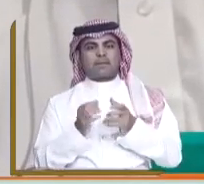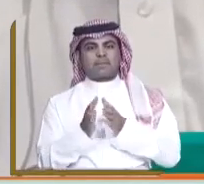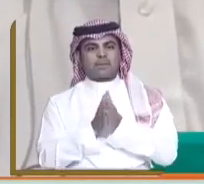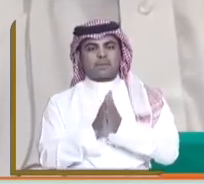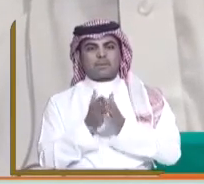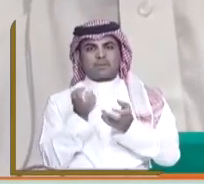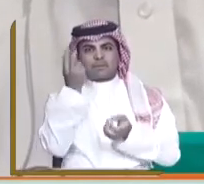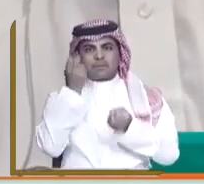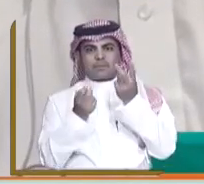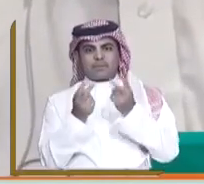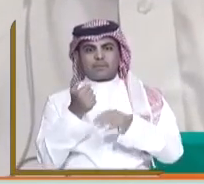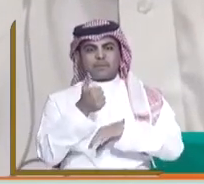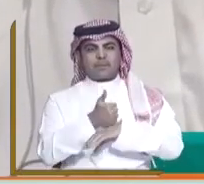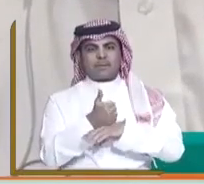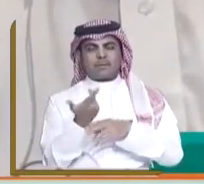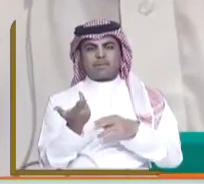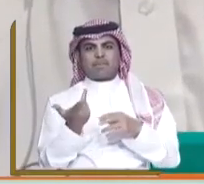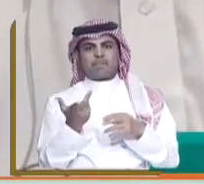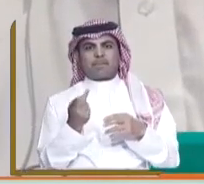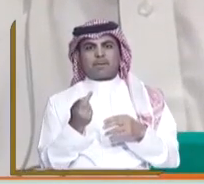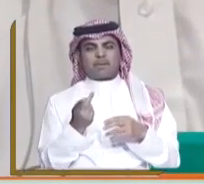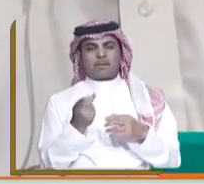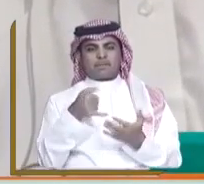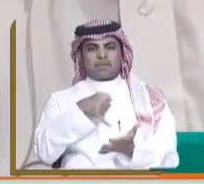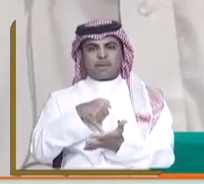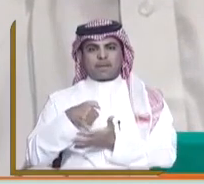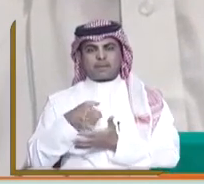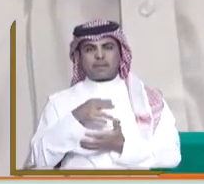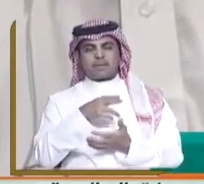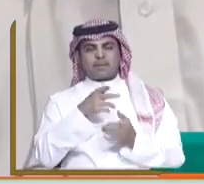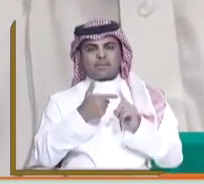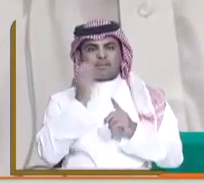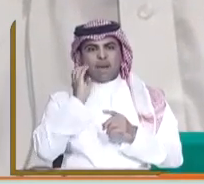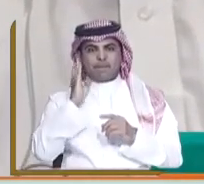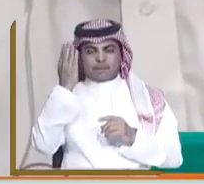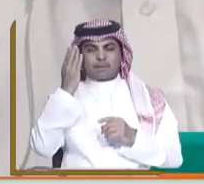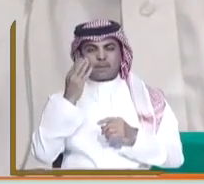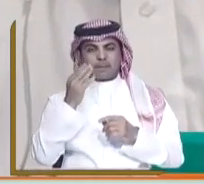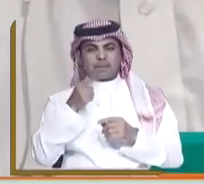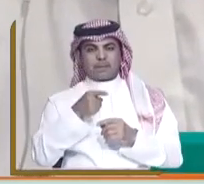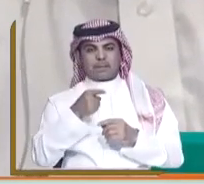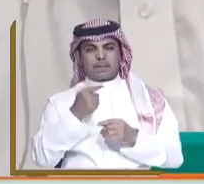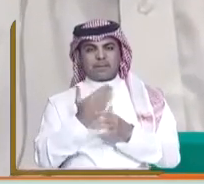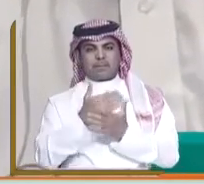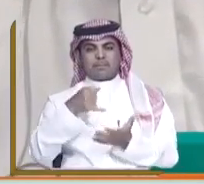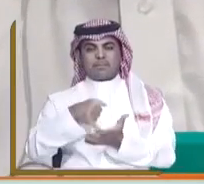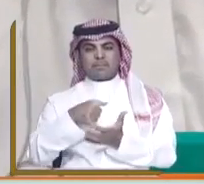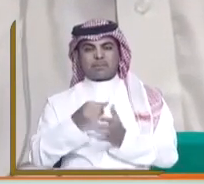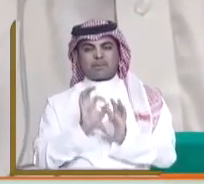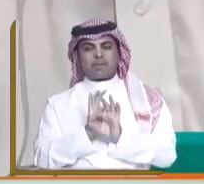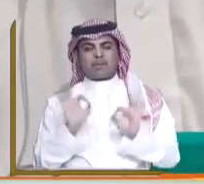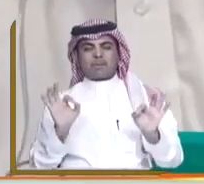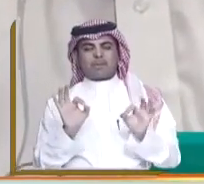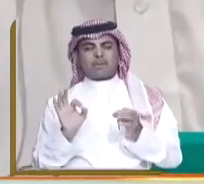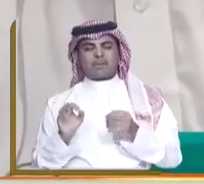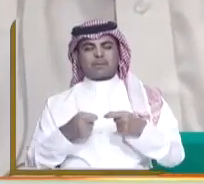المشاريع في البنى التحتيه في المراكز اللي اعلنت سيدي ولي العهد في المراكز اللوجستيه كل